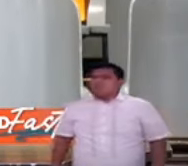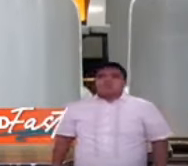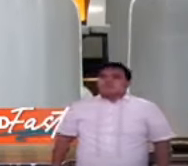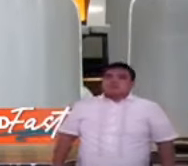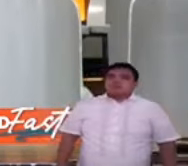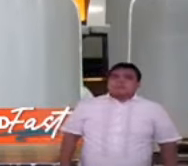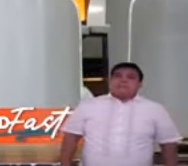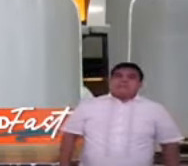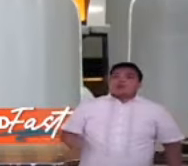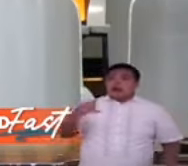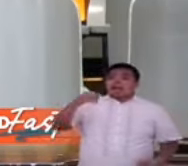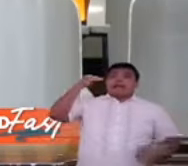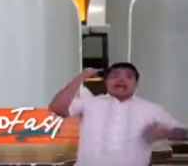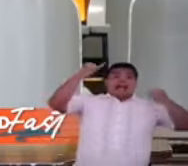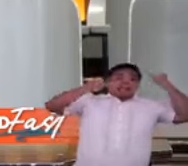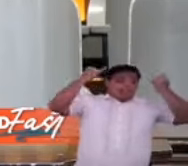I-Google na.